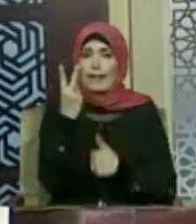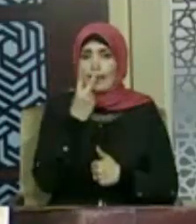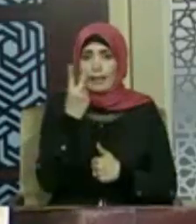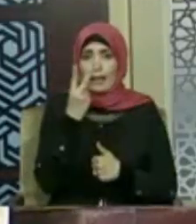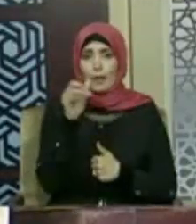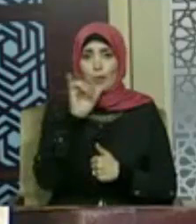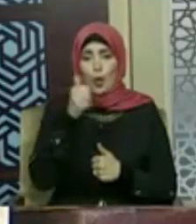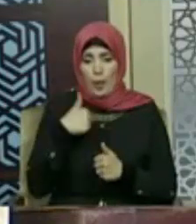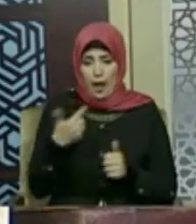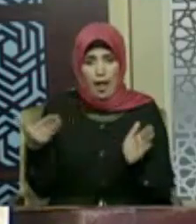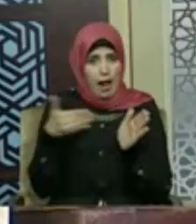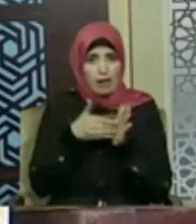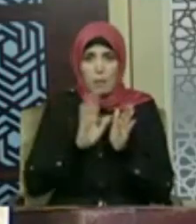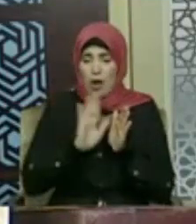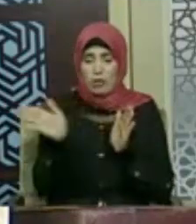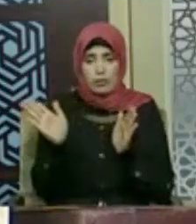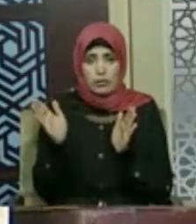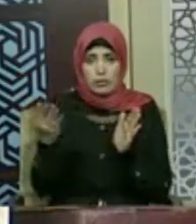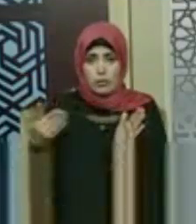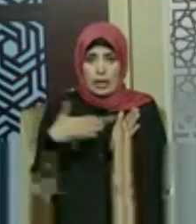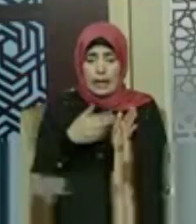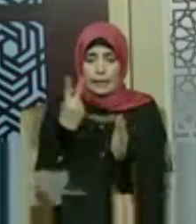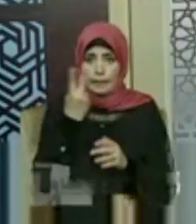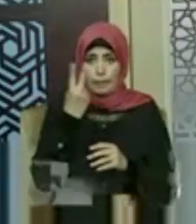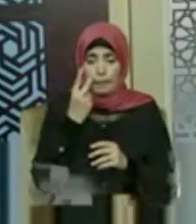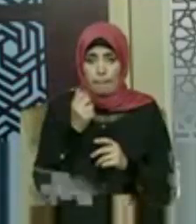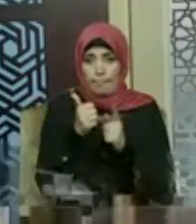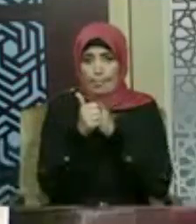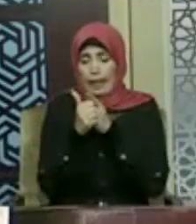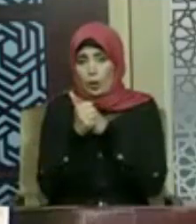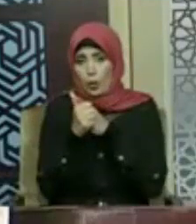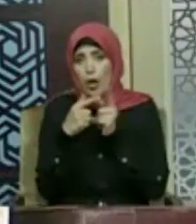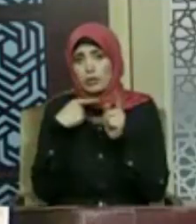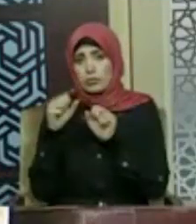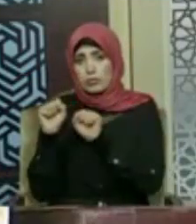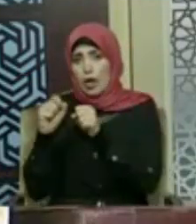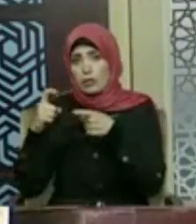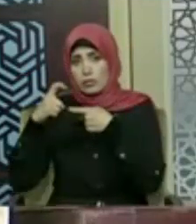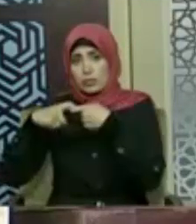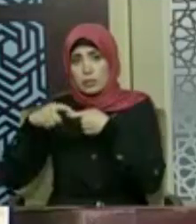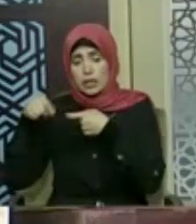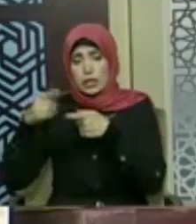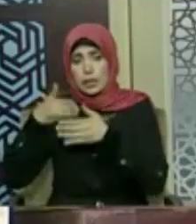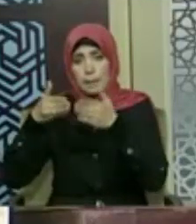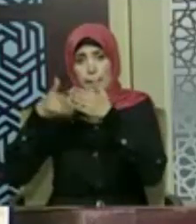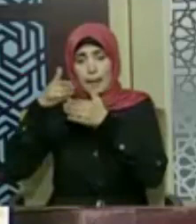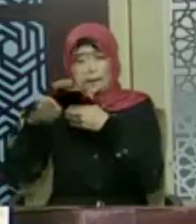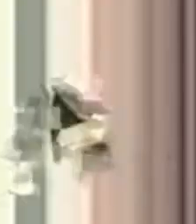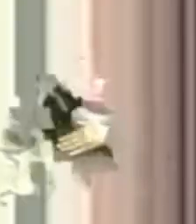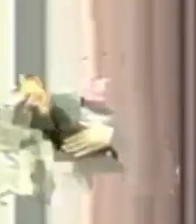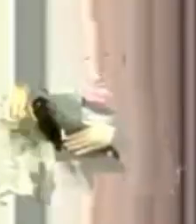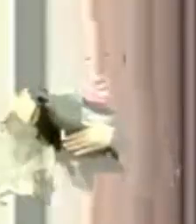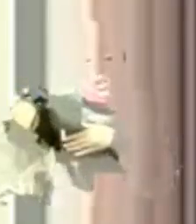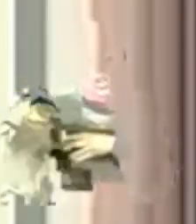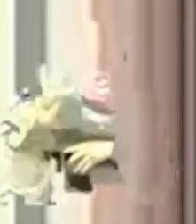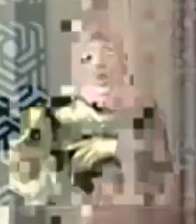الحديث، أحدهما يتصل ببناء الدول، والآخر يتصل بسيناء.